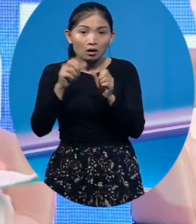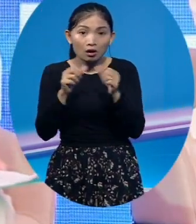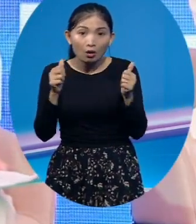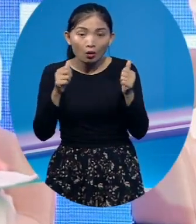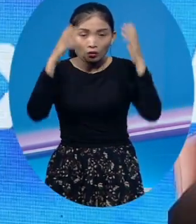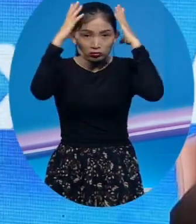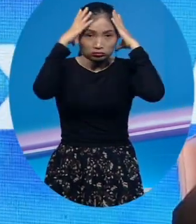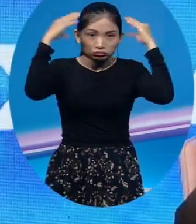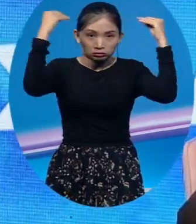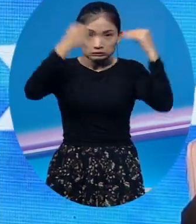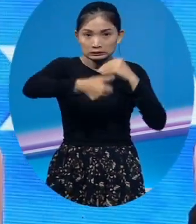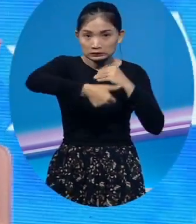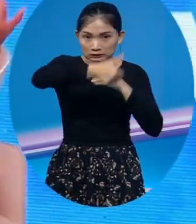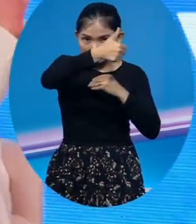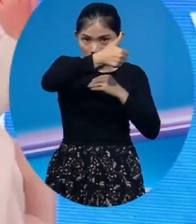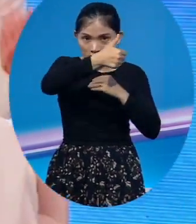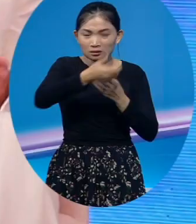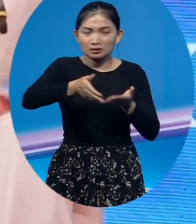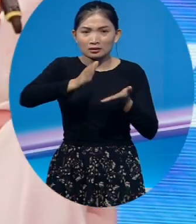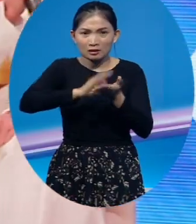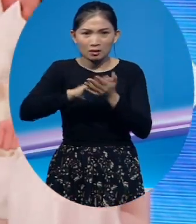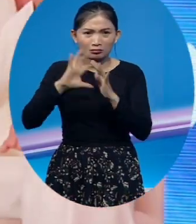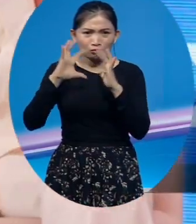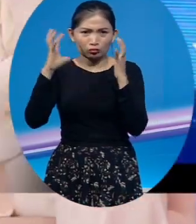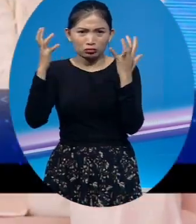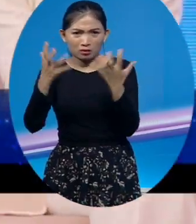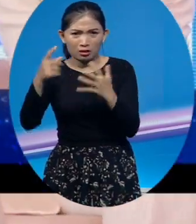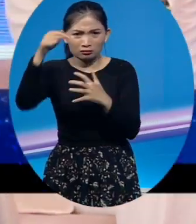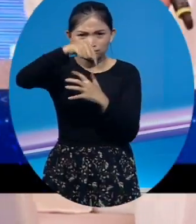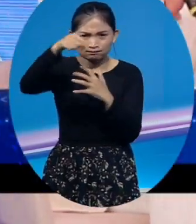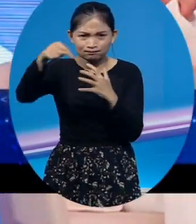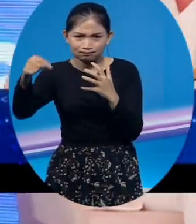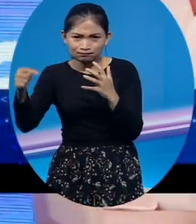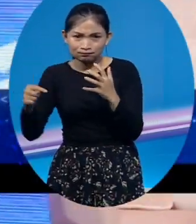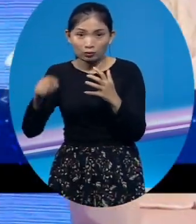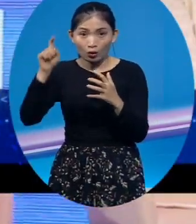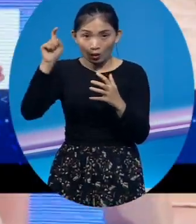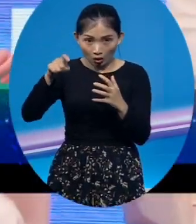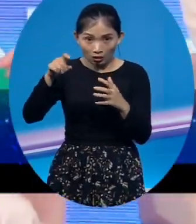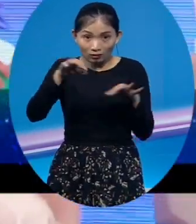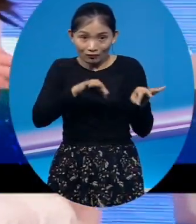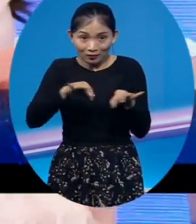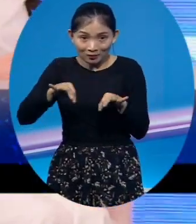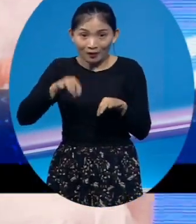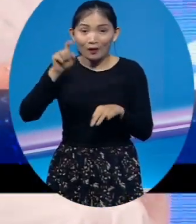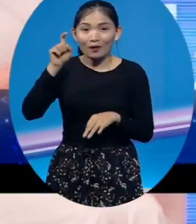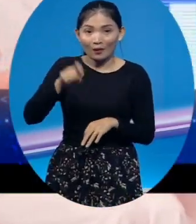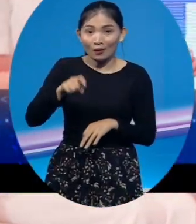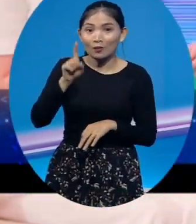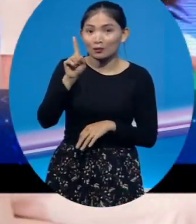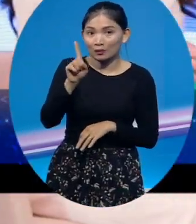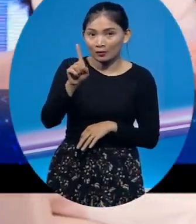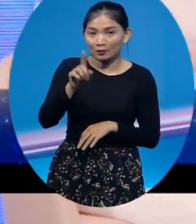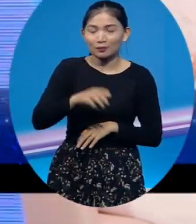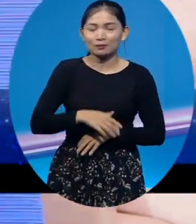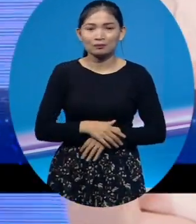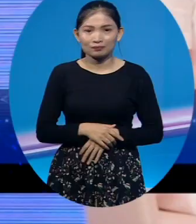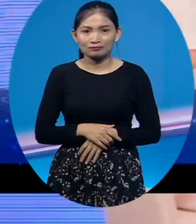các văn phòng chi nhánh cũng như đại diện trên khắp thế giới, trong đó có một văn phòng tại Thành phố Hồ Chí Minh, Việt Nam. Với mạng lưới các đối